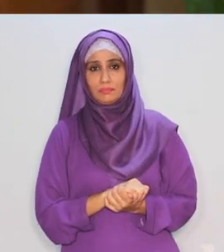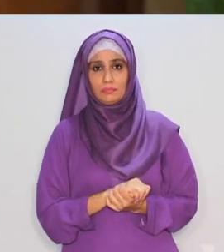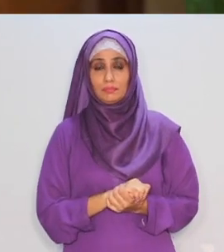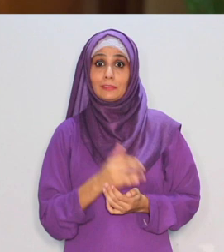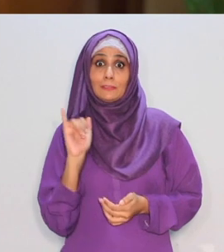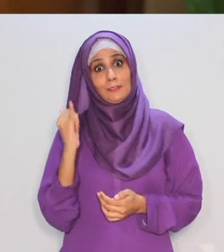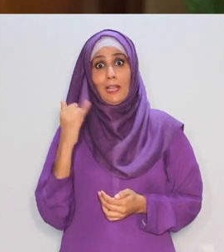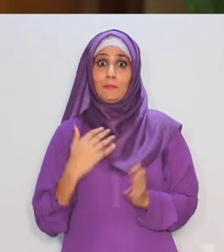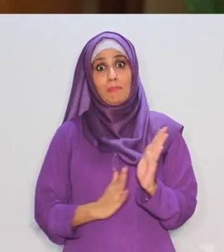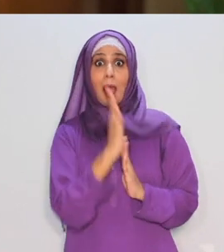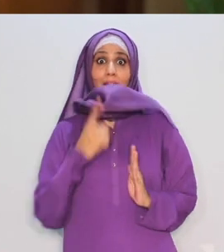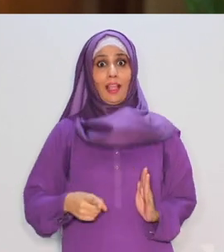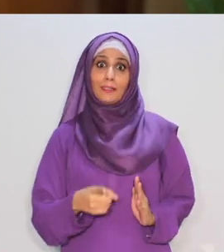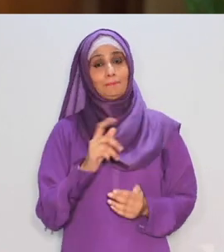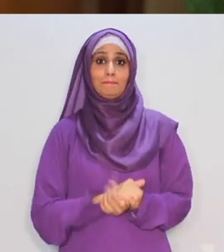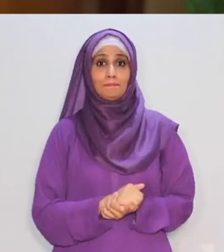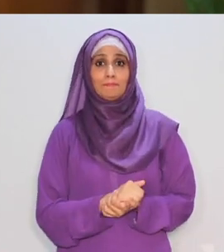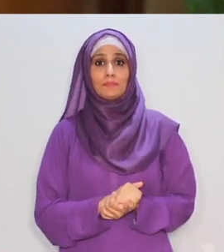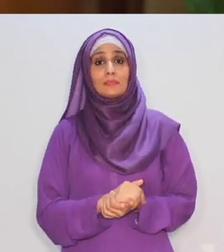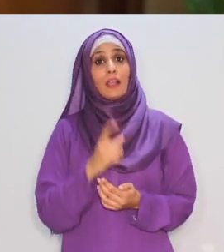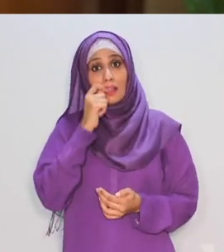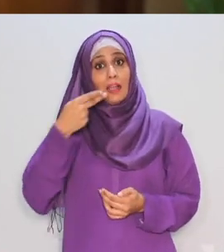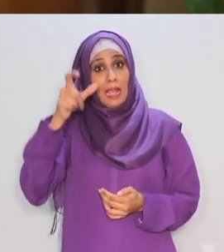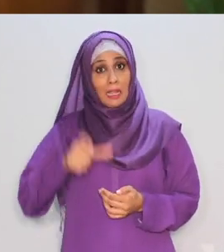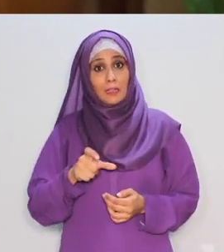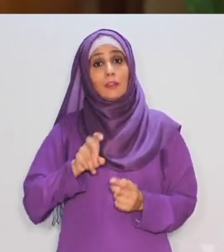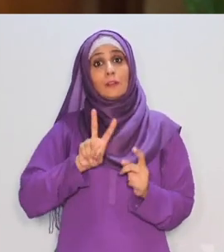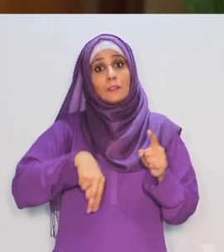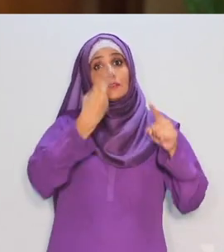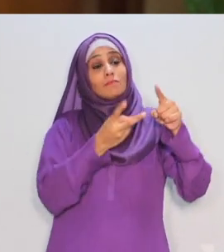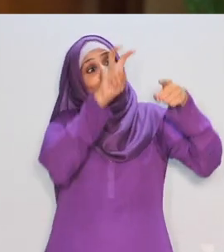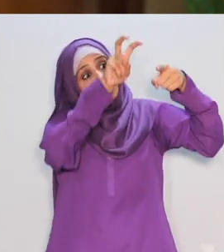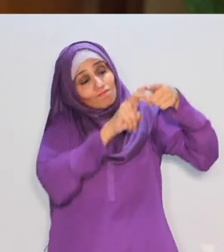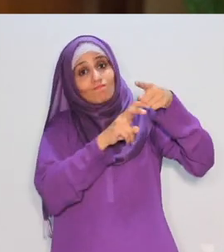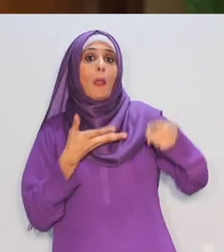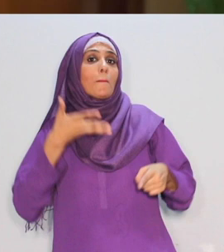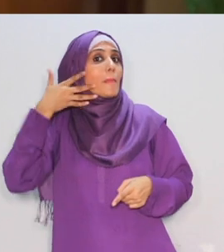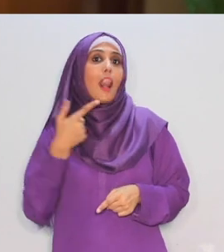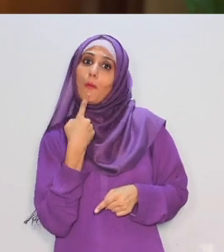शायद ऐसे लंबा हो जाऊं मैं, हादी ने लटकते हुए मानो से कहा।